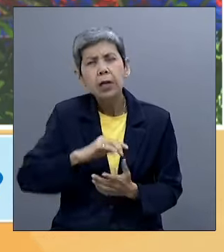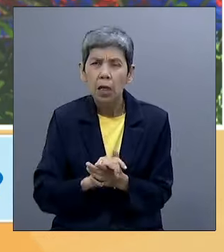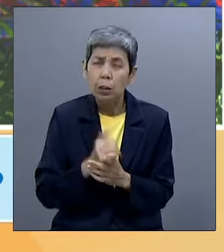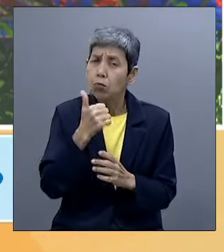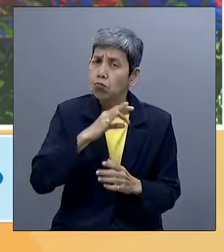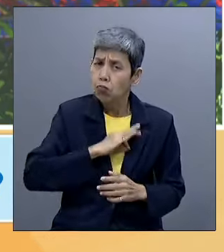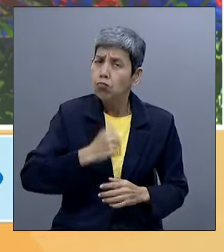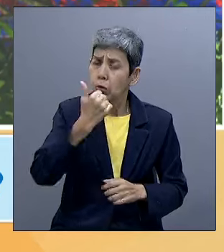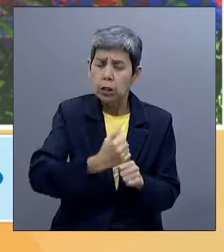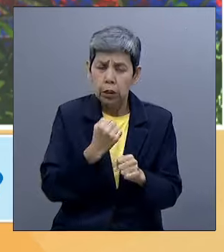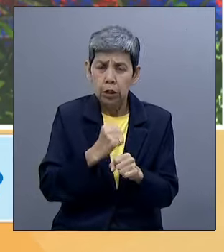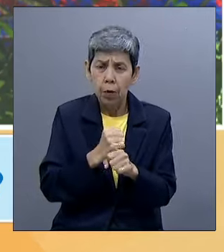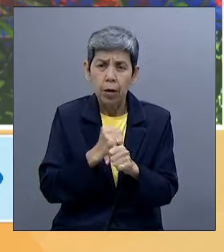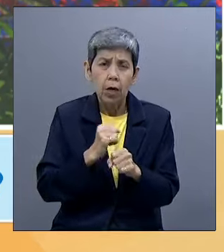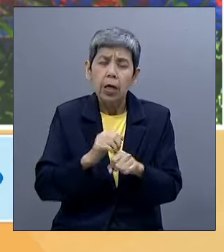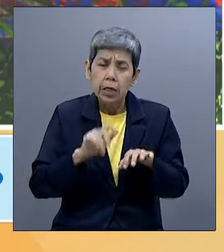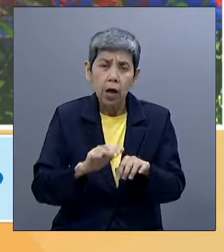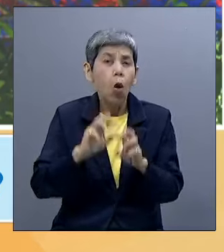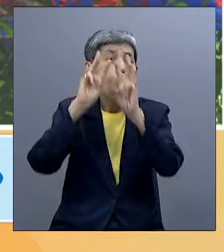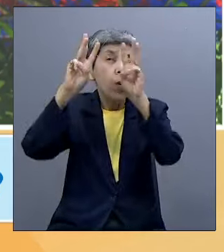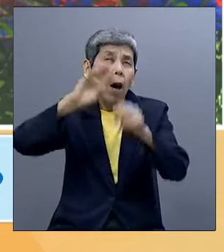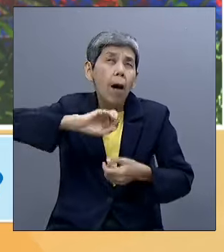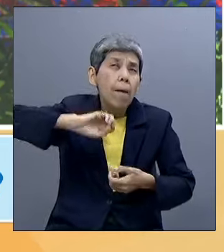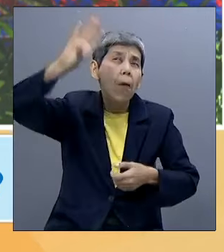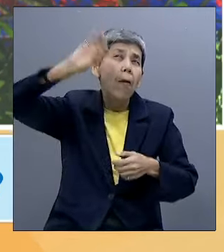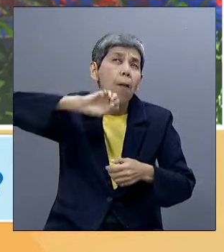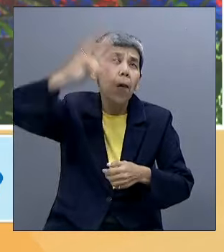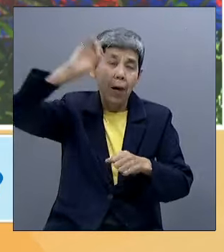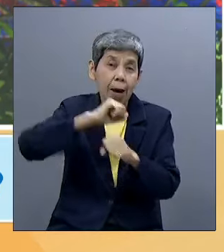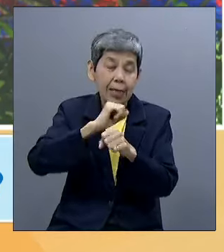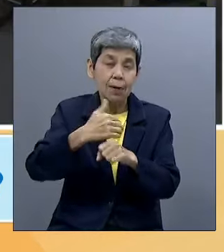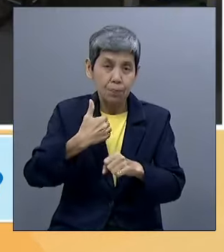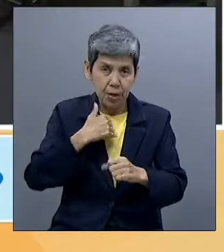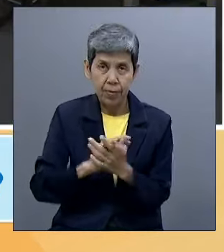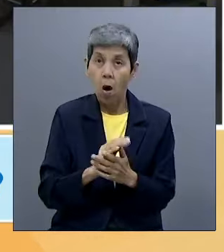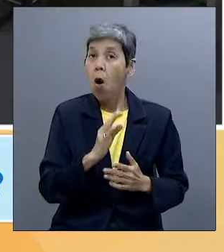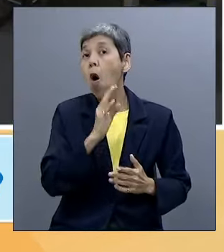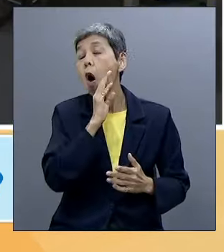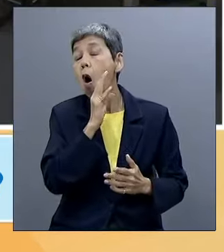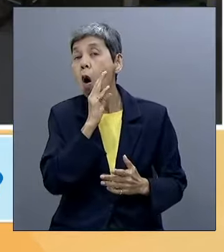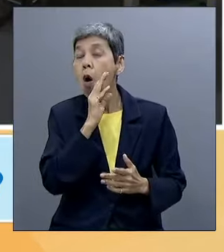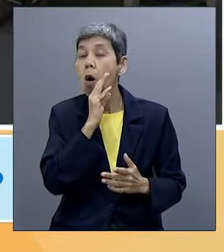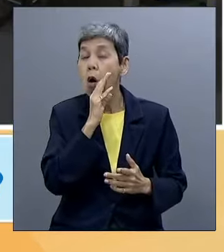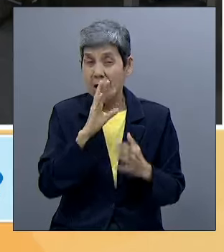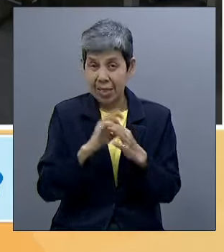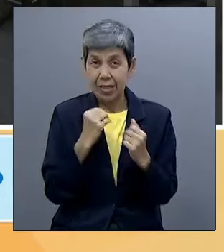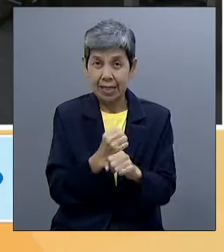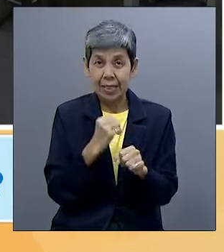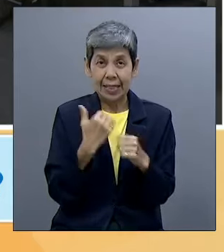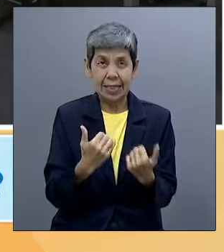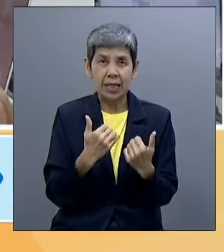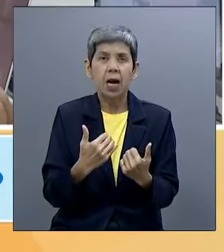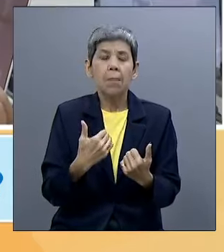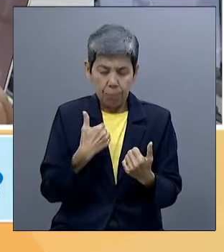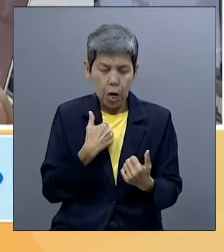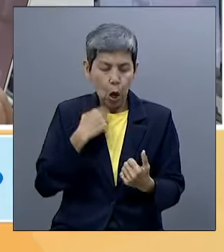ที่ดีนะครับแต่ว่าสิ่งที่ต้องพิจารณาในหลายๆเรื่องก็คือว่าเรื่องจากไอ้ระบบคลาวด์อินฟราสตรักเจอร์เนี่ยเราต้องเข้